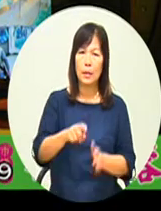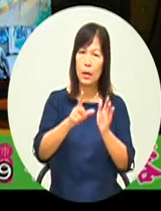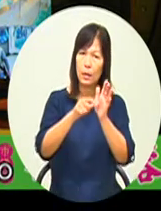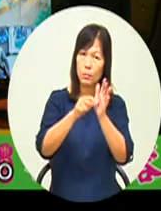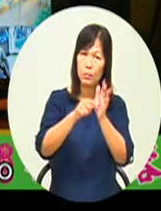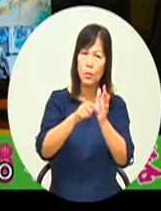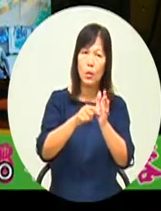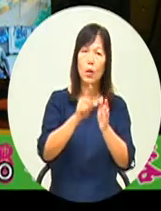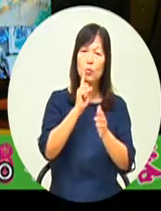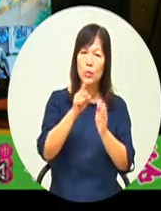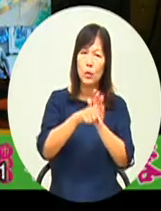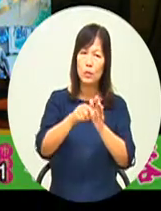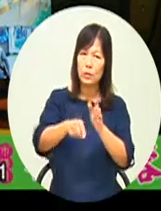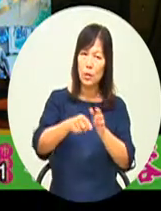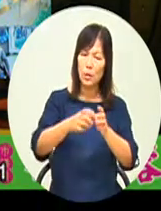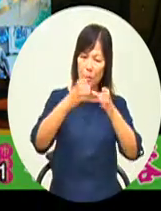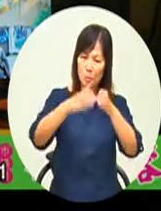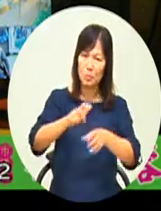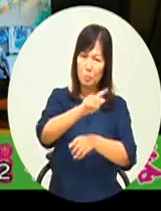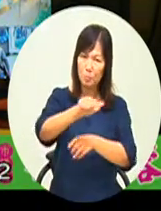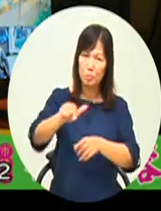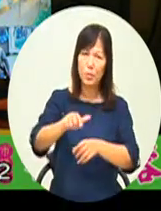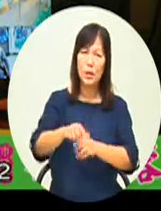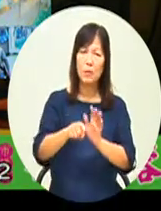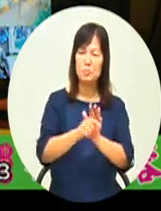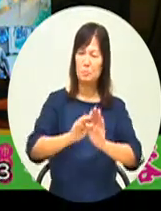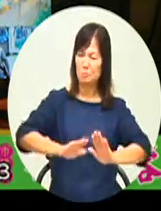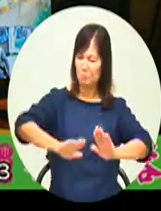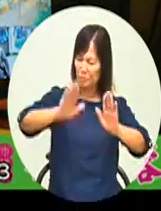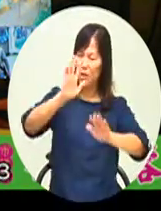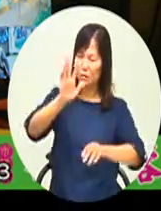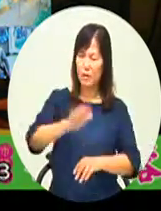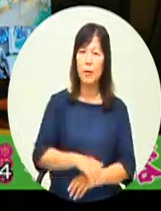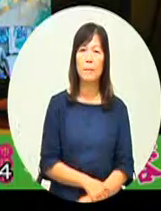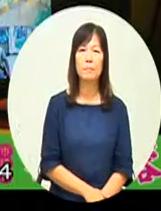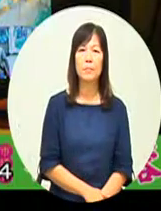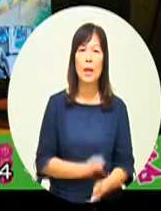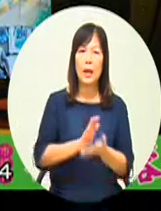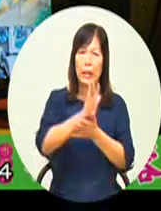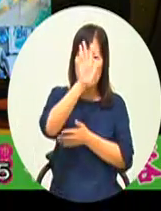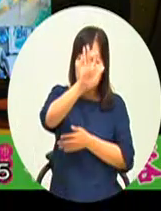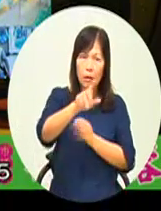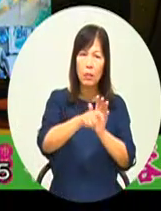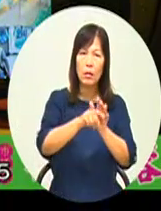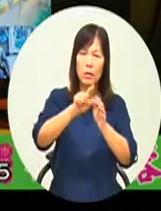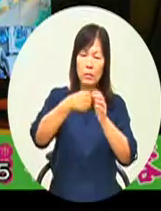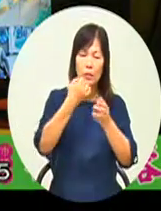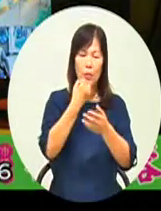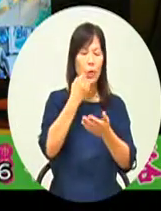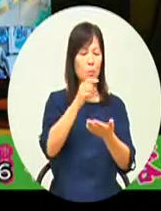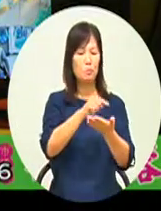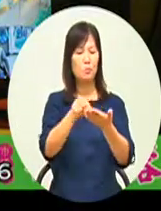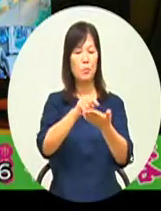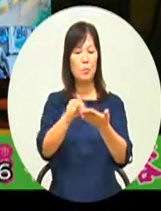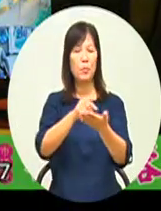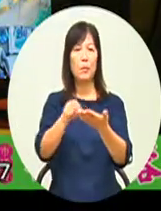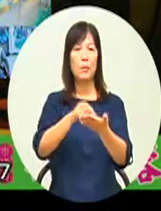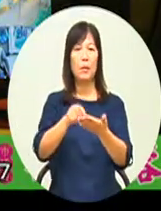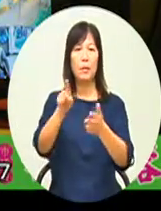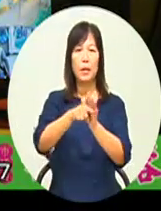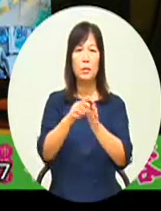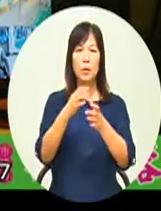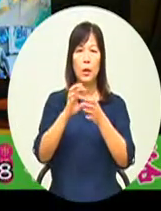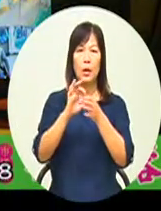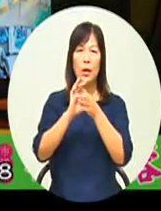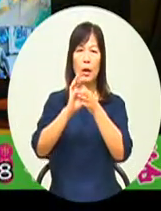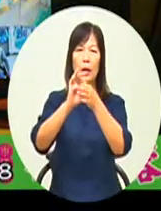讲，这一项设备相当先进，未来只要拿着平板电脑就